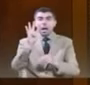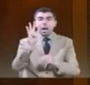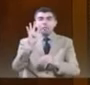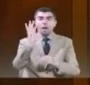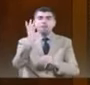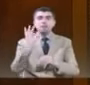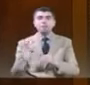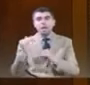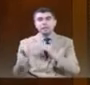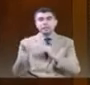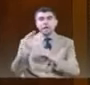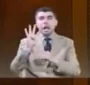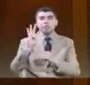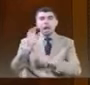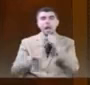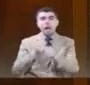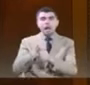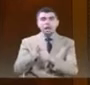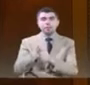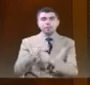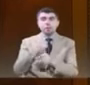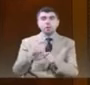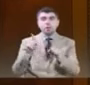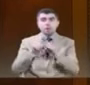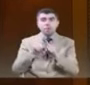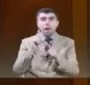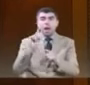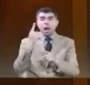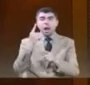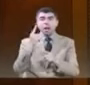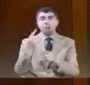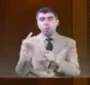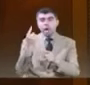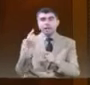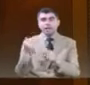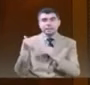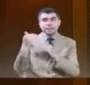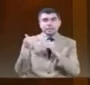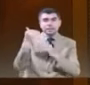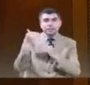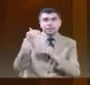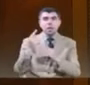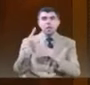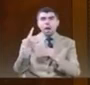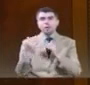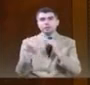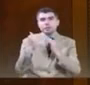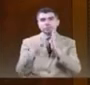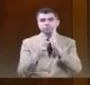مدى 4 سنوات ابتداء من تاريخ الإصلاح، وهذه عملنا العام الأول نقطة، العام الثاني نقطة، العام الثالث نقطة، العام الرابع